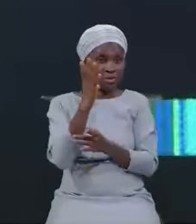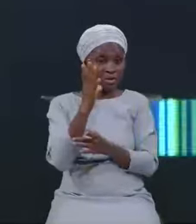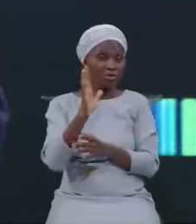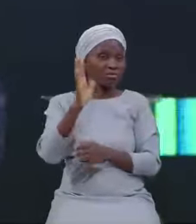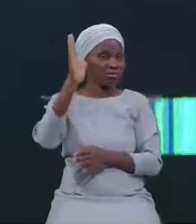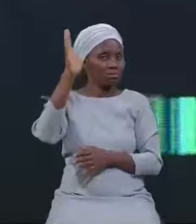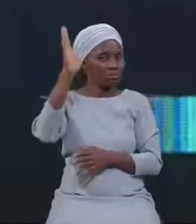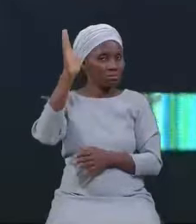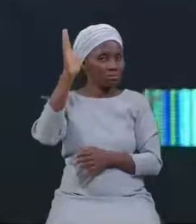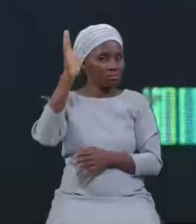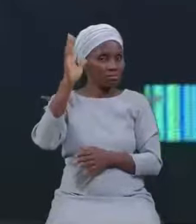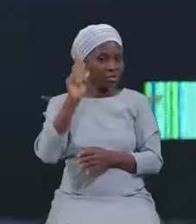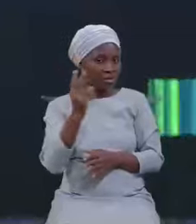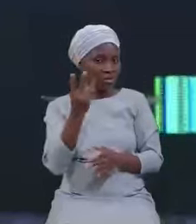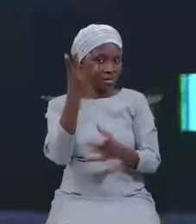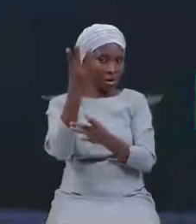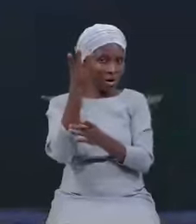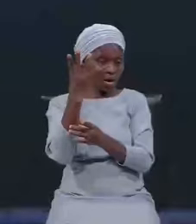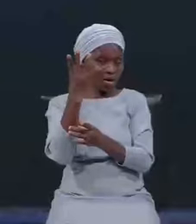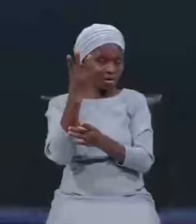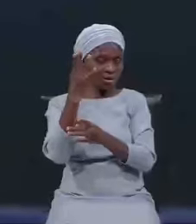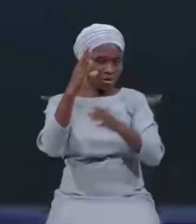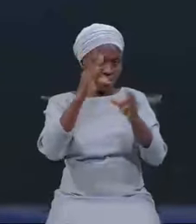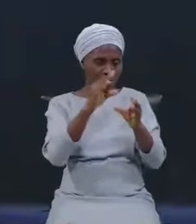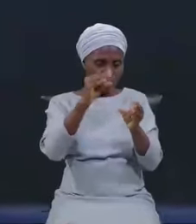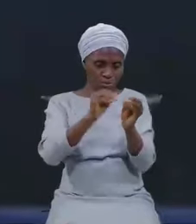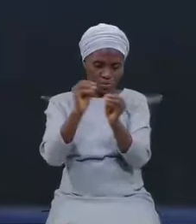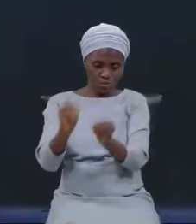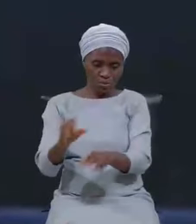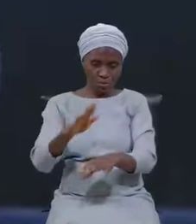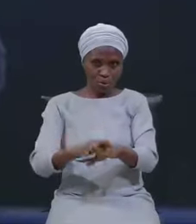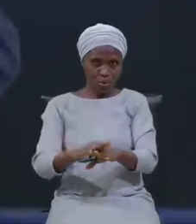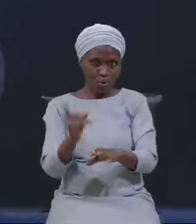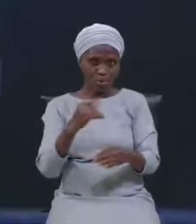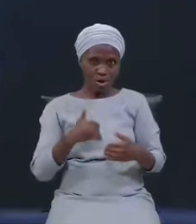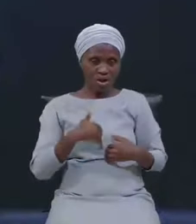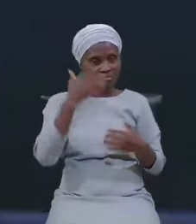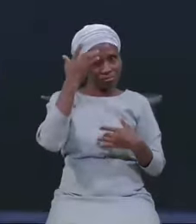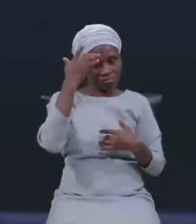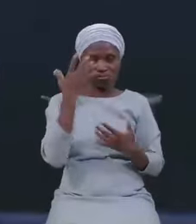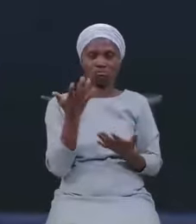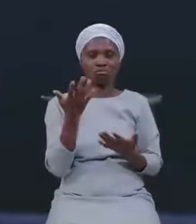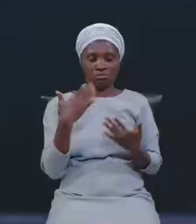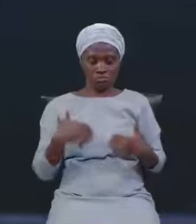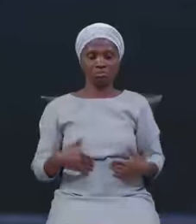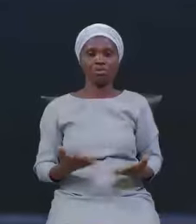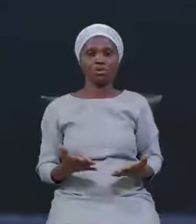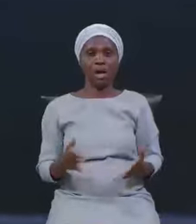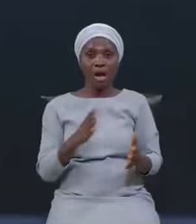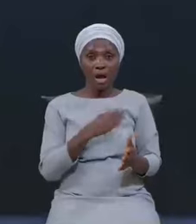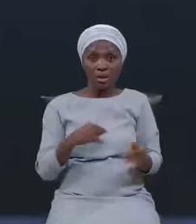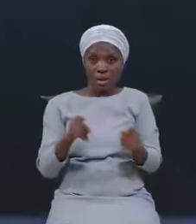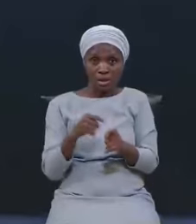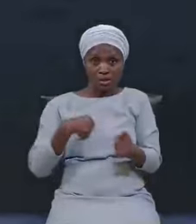là où tu as le problème, le défi. Et comme nous prions, je mentionnerai le nom